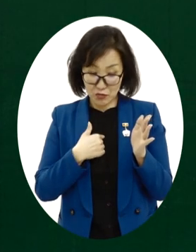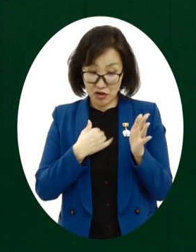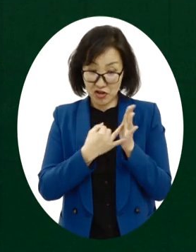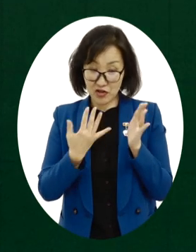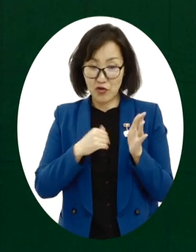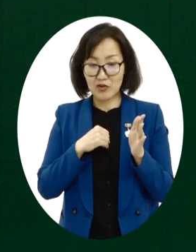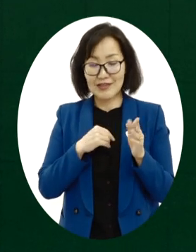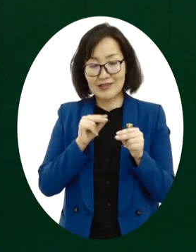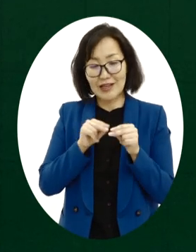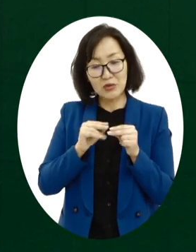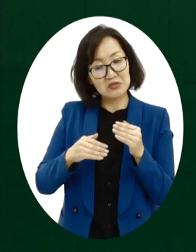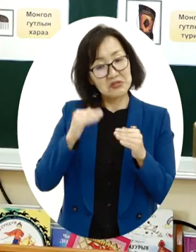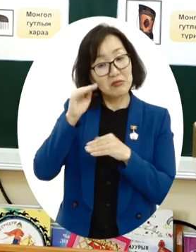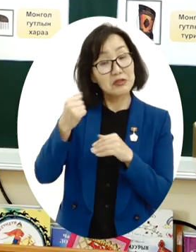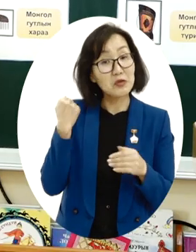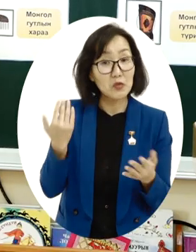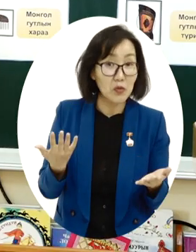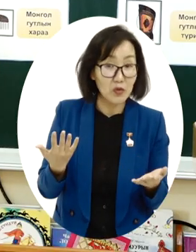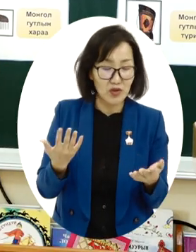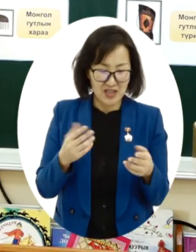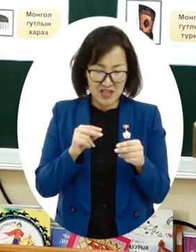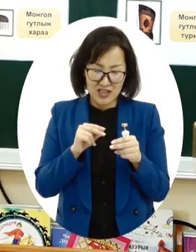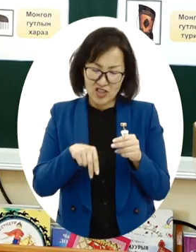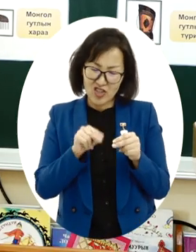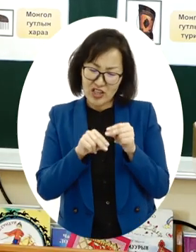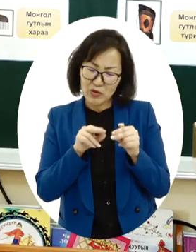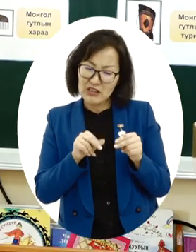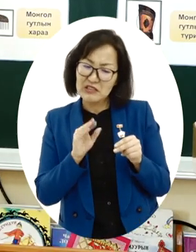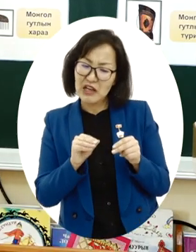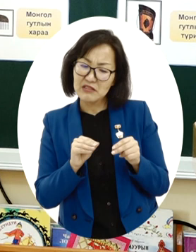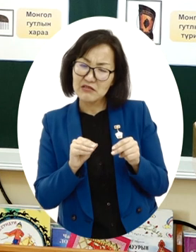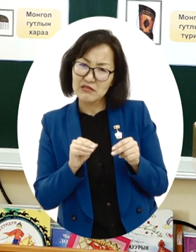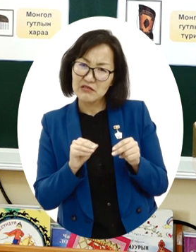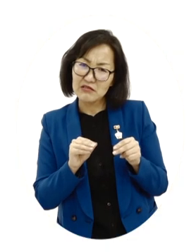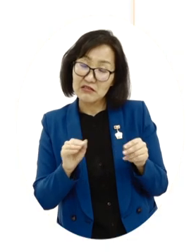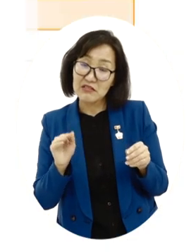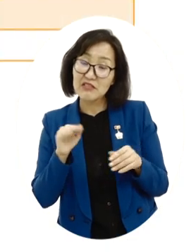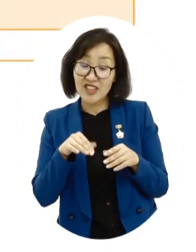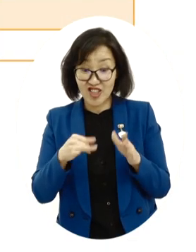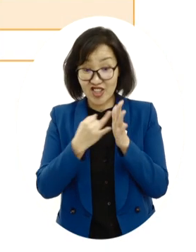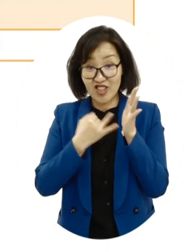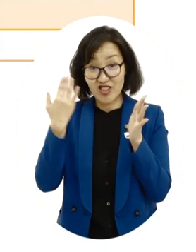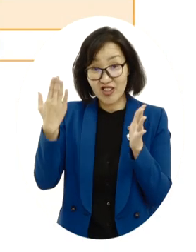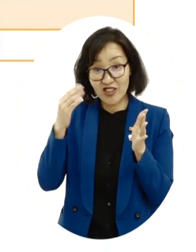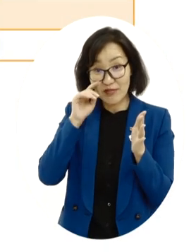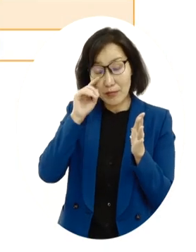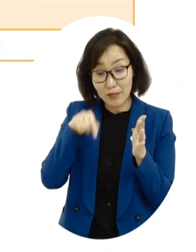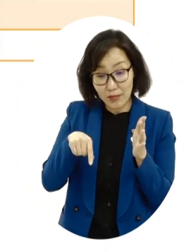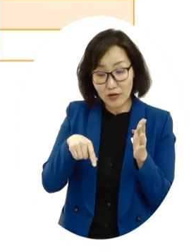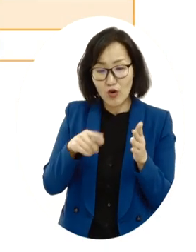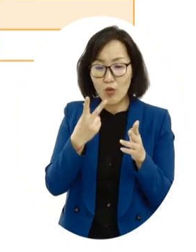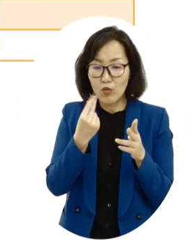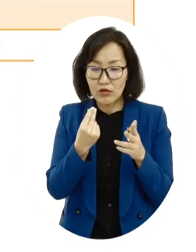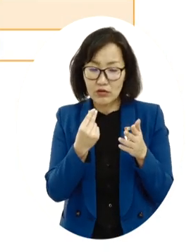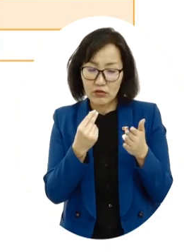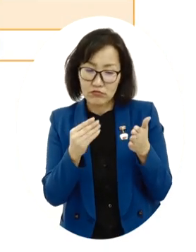хангасан уу юу гэдгийг хийх нэ. За эцсийн шалгуурыг яаж хийх вэ гэдгийг бүгдээрээ дэлгэцнээс харъя. За ихтгэл маань үнэн бодит зүйл